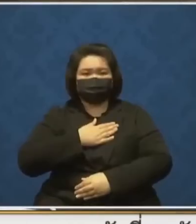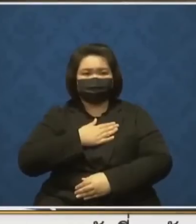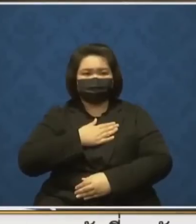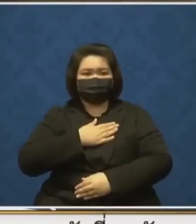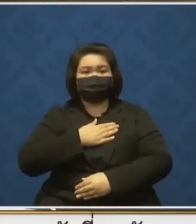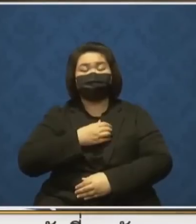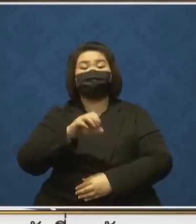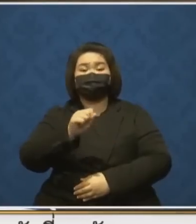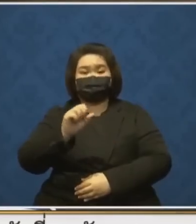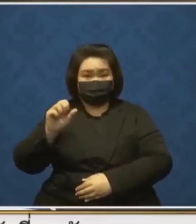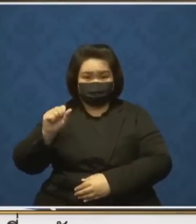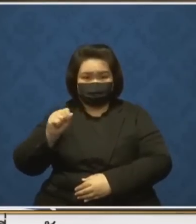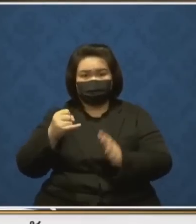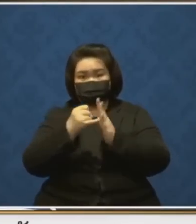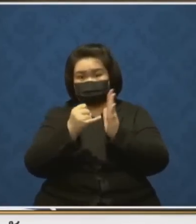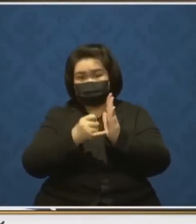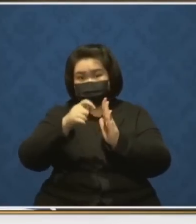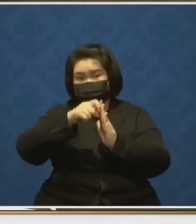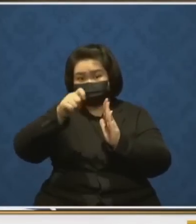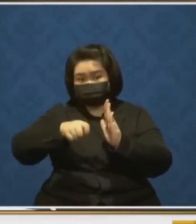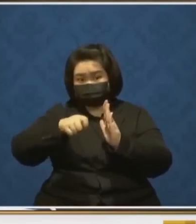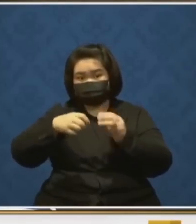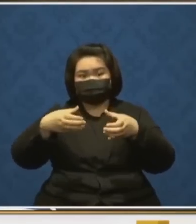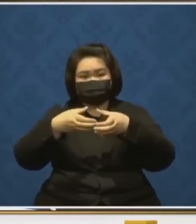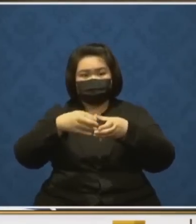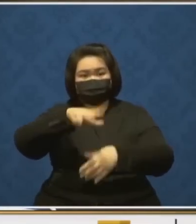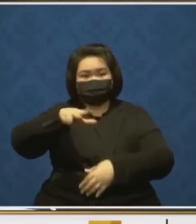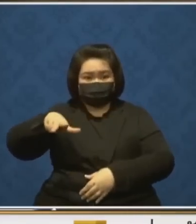สมาชิคสภาภูแทรรัศดรรจัหวนครรจสีมาพักเพื่ไทย